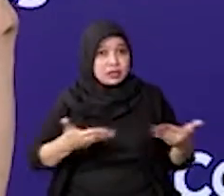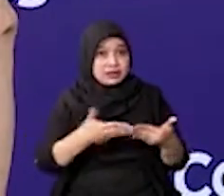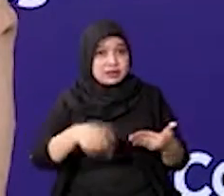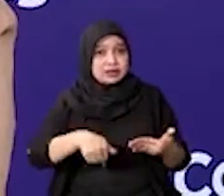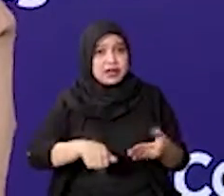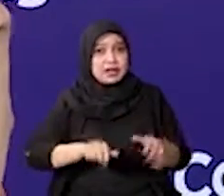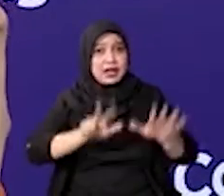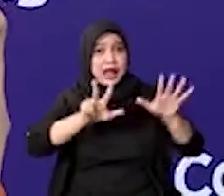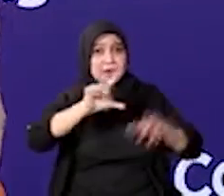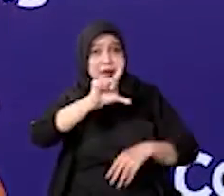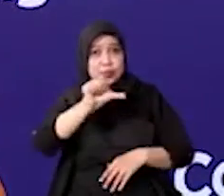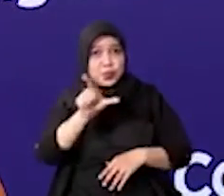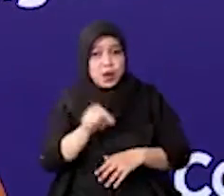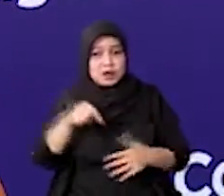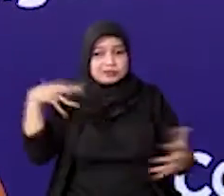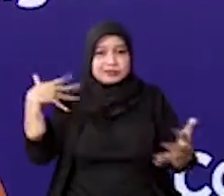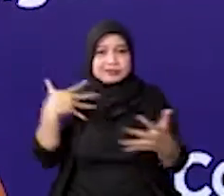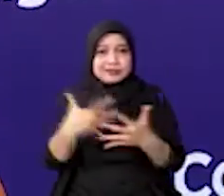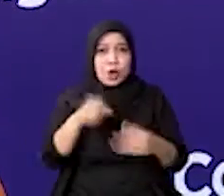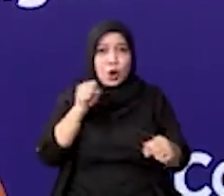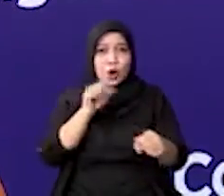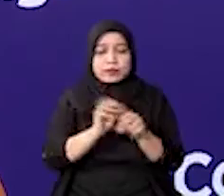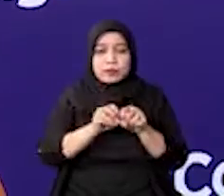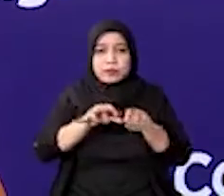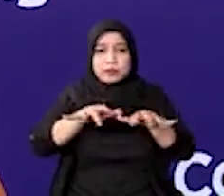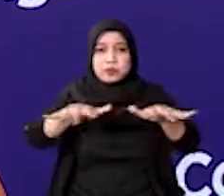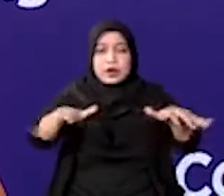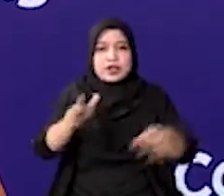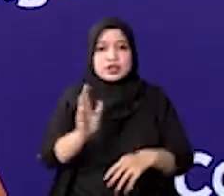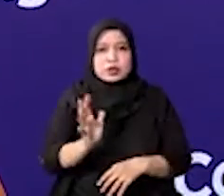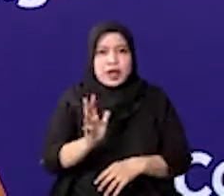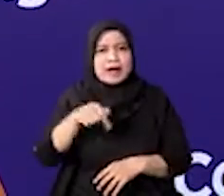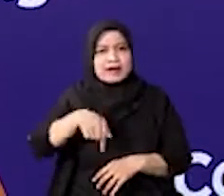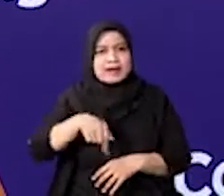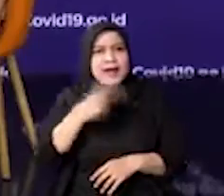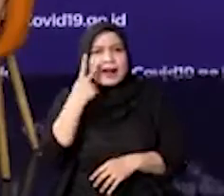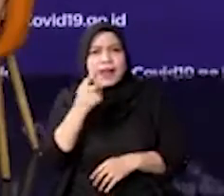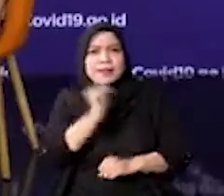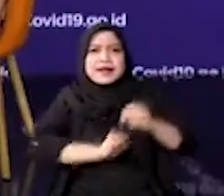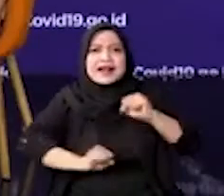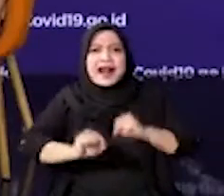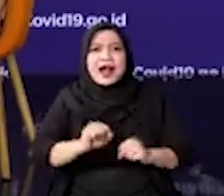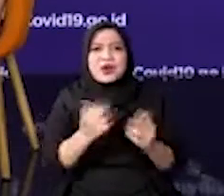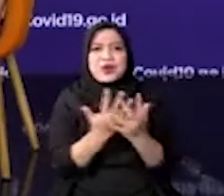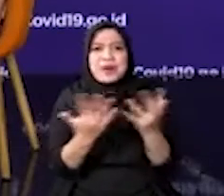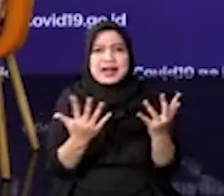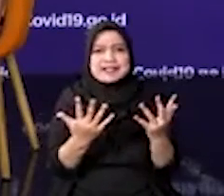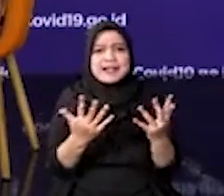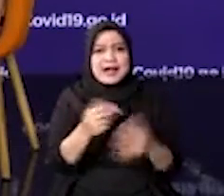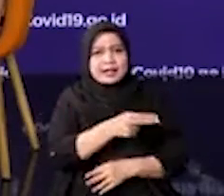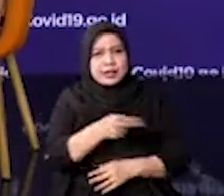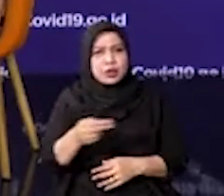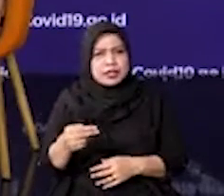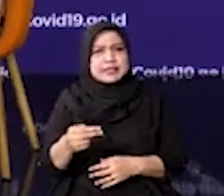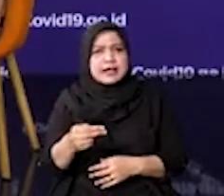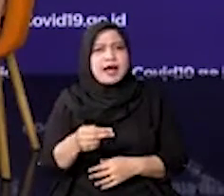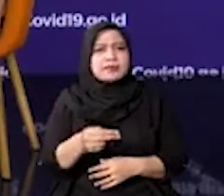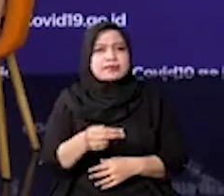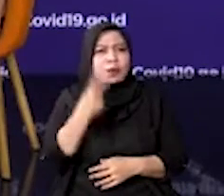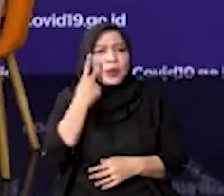perilaku masyarakat yang yang kita tahu masyarakat Indonesia dan masyarakat beragama Bagaimana Habib lihat karena satu